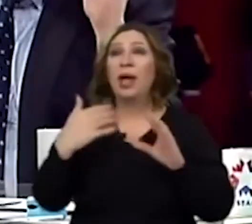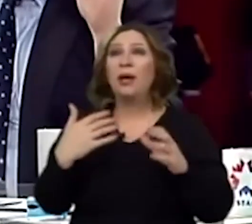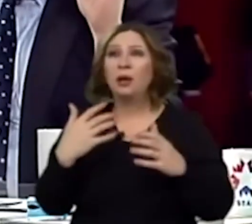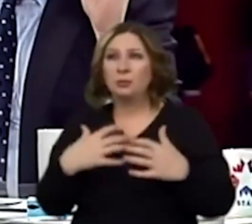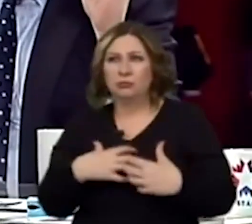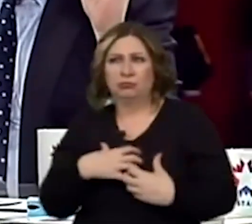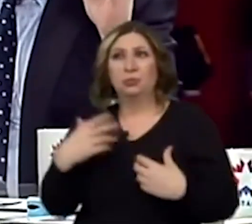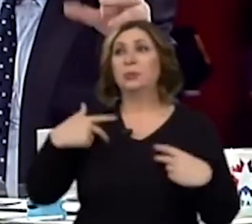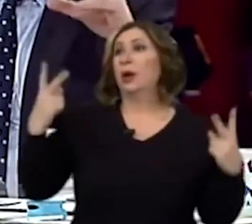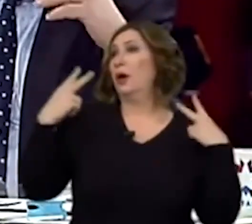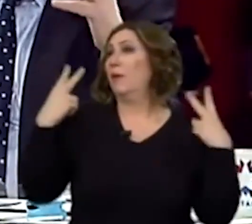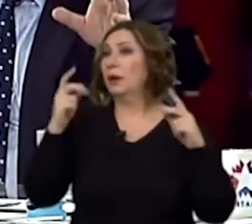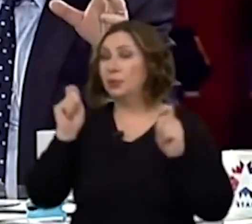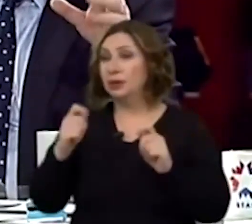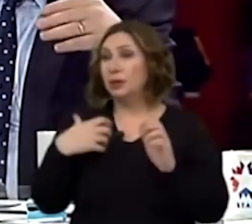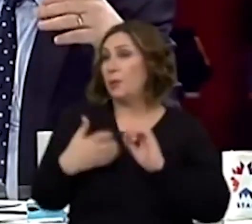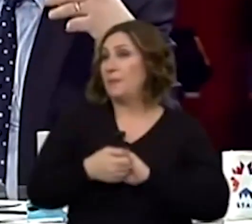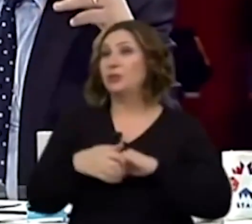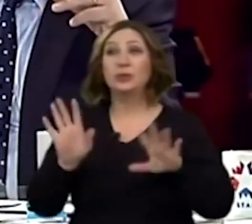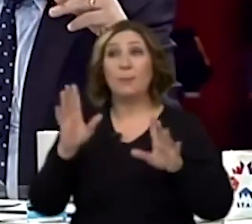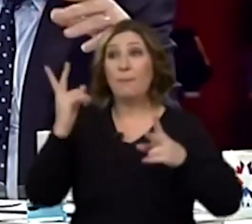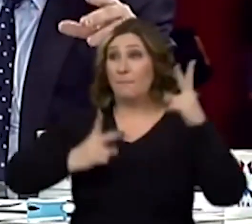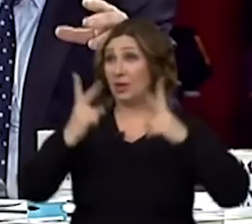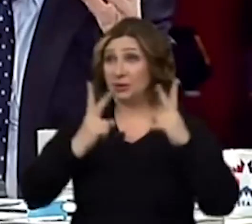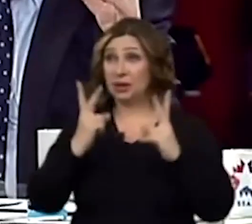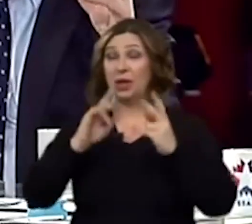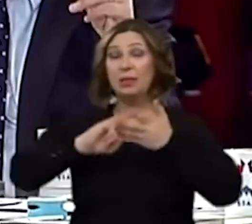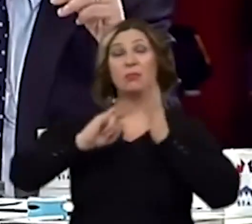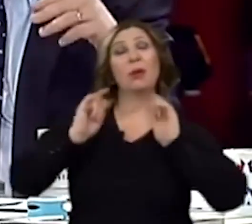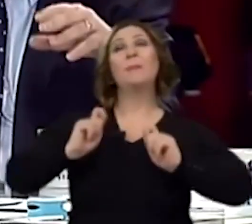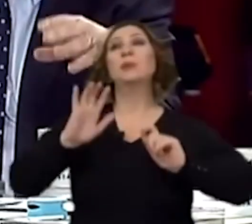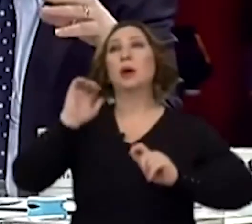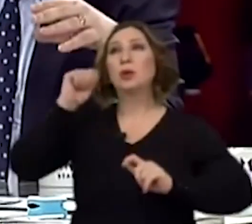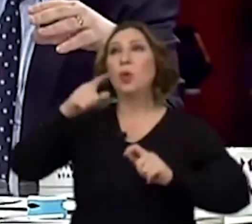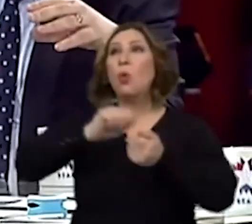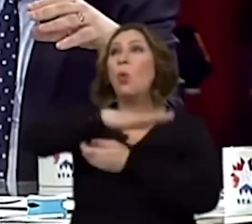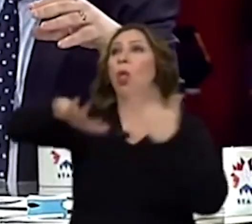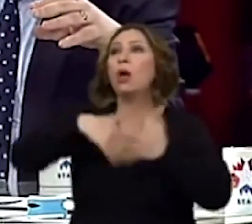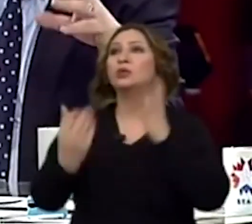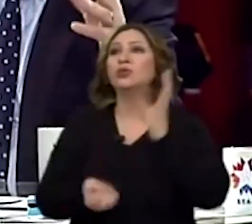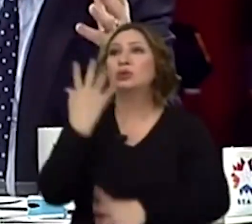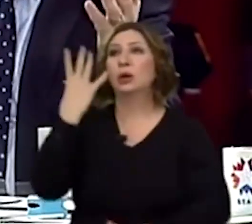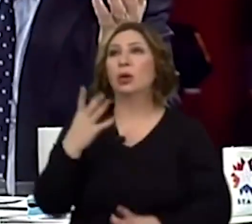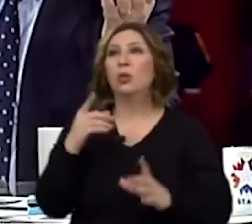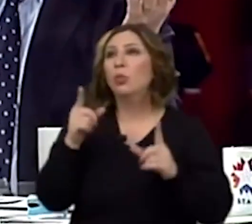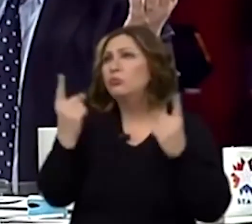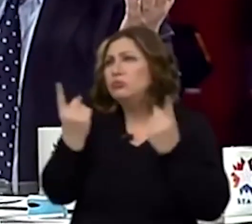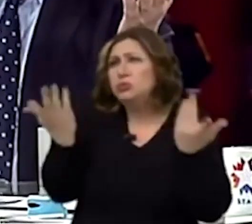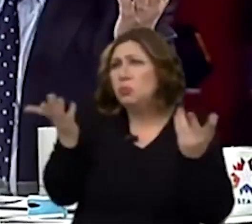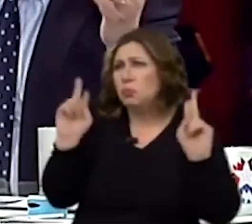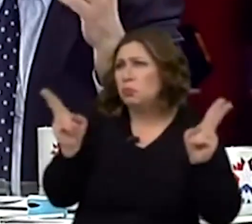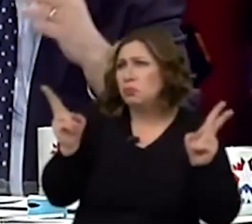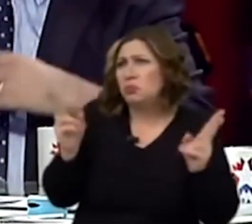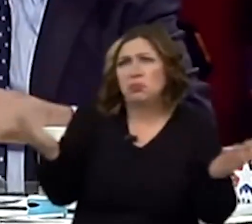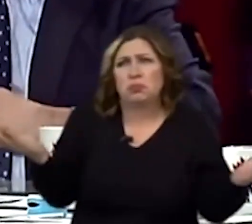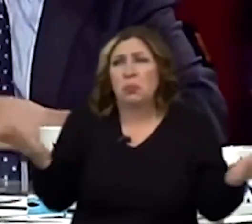problemi yaparsan bunu, kendinle barışık değilsen veya bir takım şeyleri aşmadığın an ertesi gün orada hır çıkar. O bir şey yok. Çok normal.